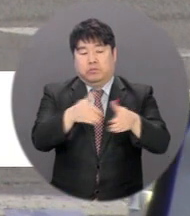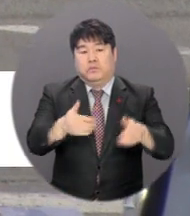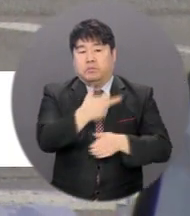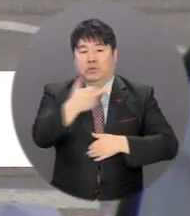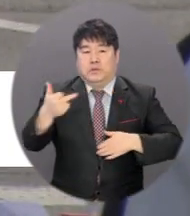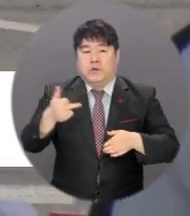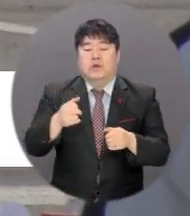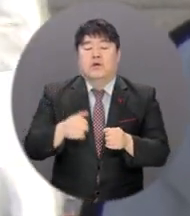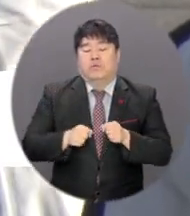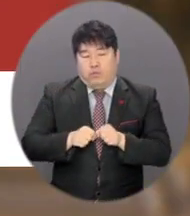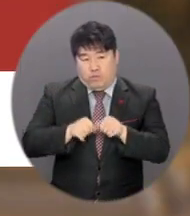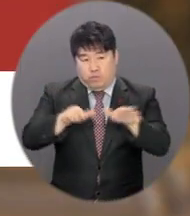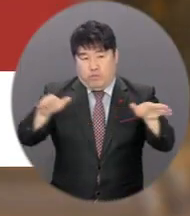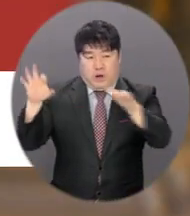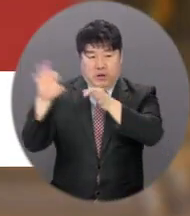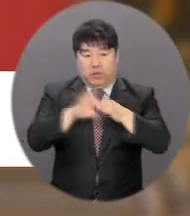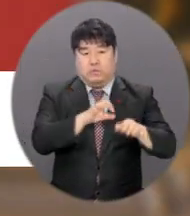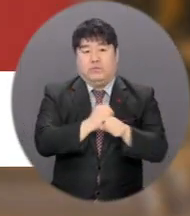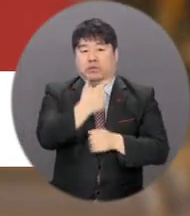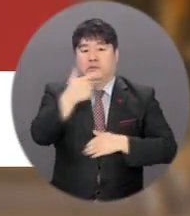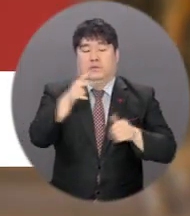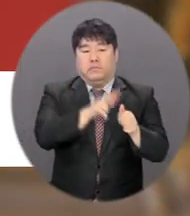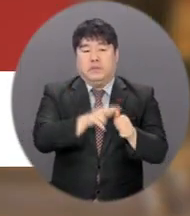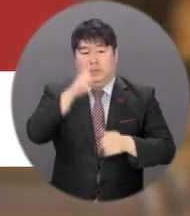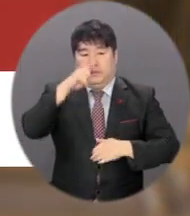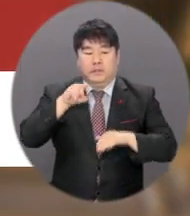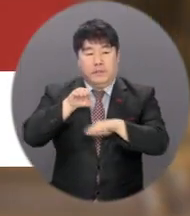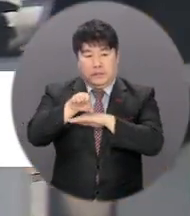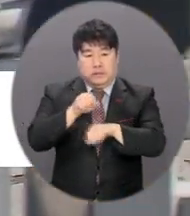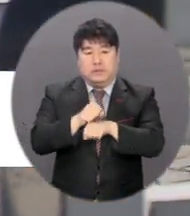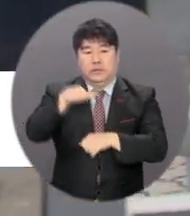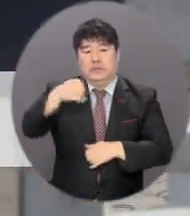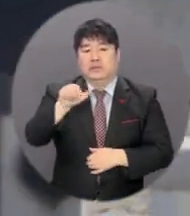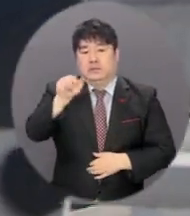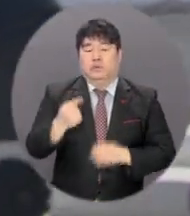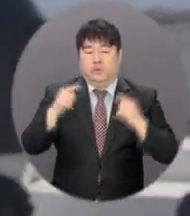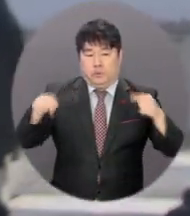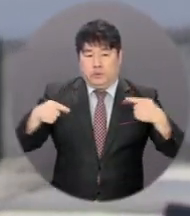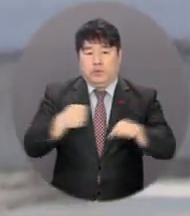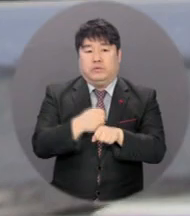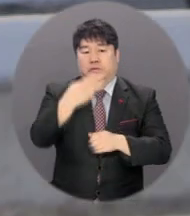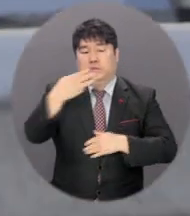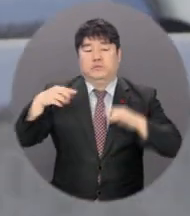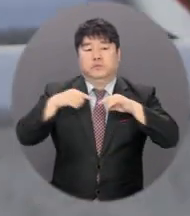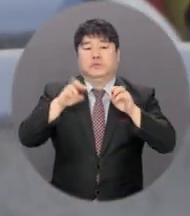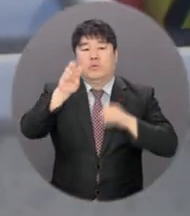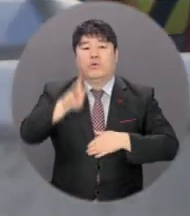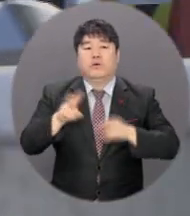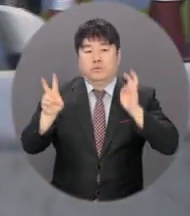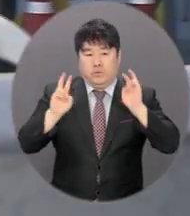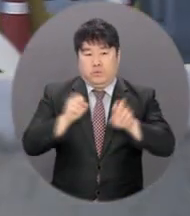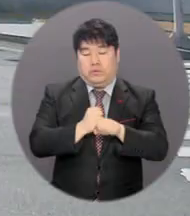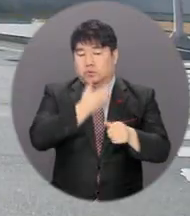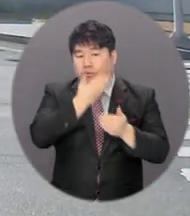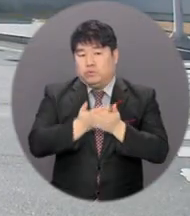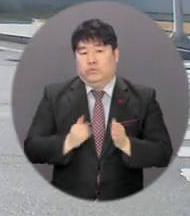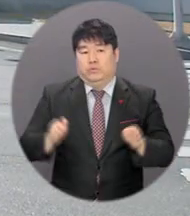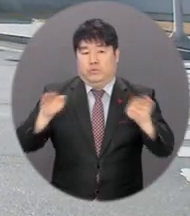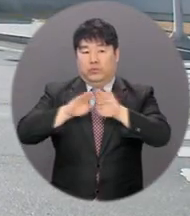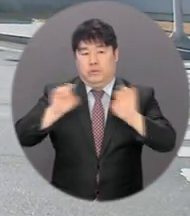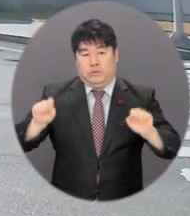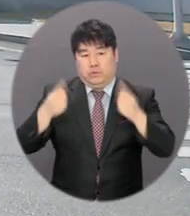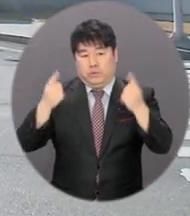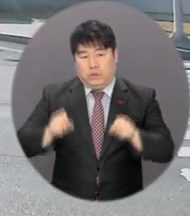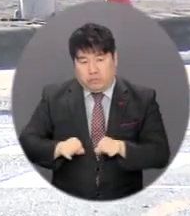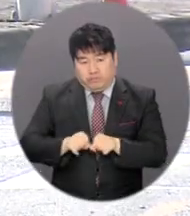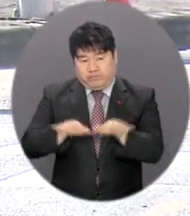대규모 확산으로 이어지고 있고 대형 마트와 기아차, 금호타이어, 삼성전자, 광주공장 등 주요 시설의 동시다발로